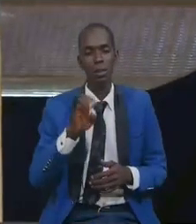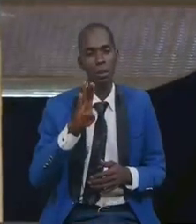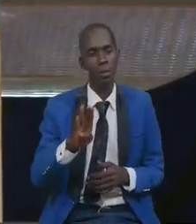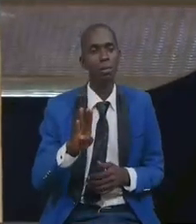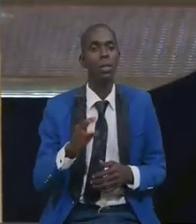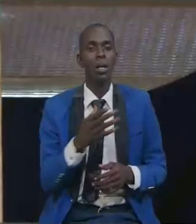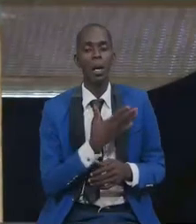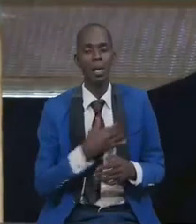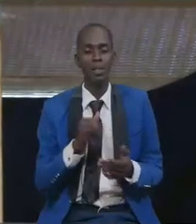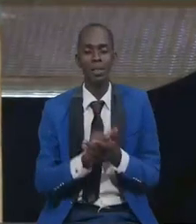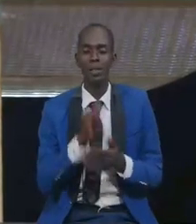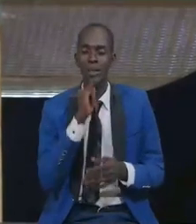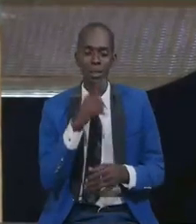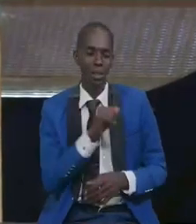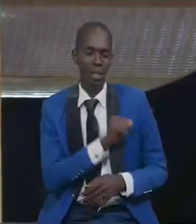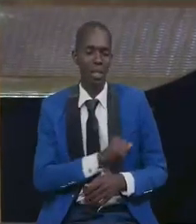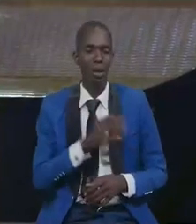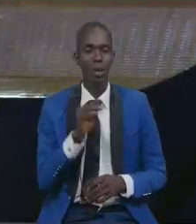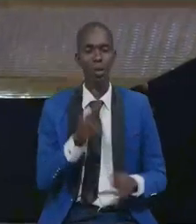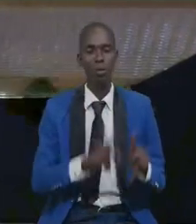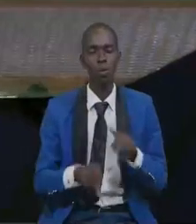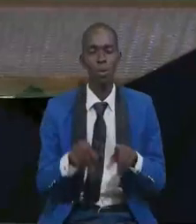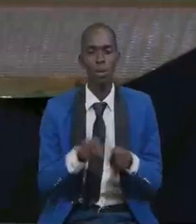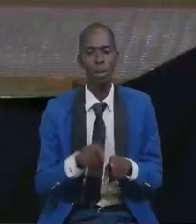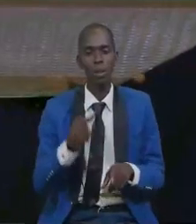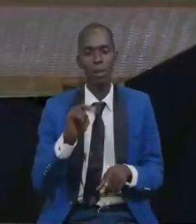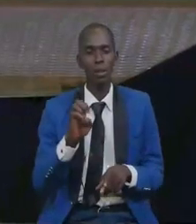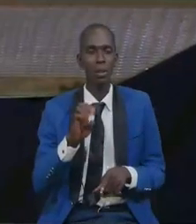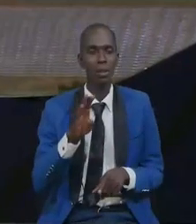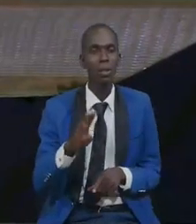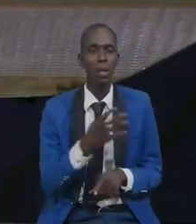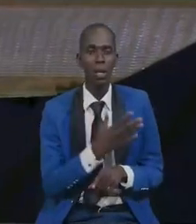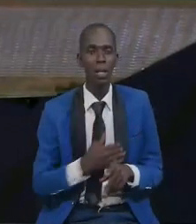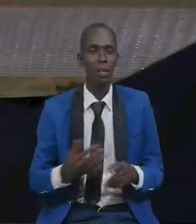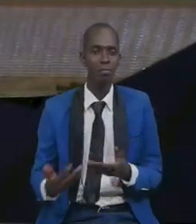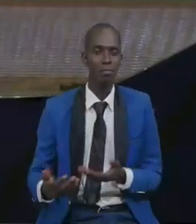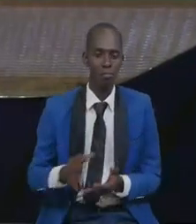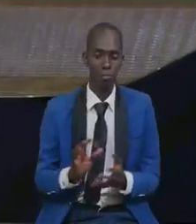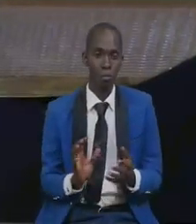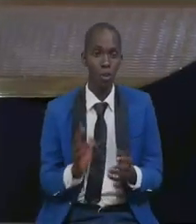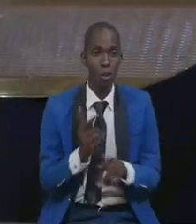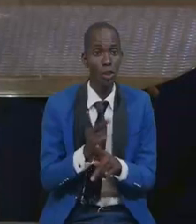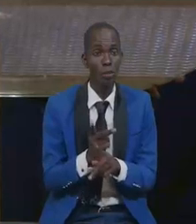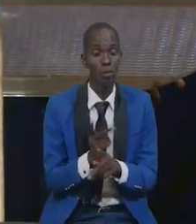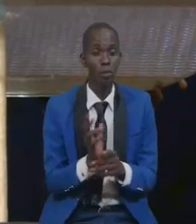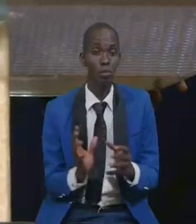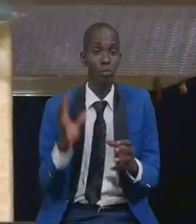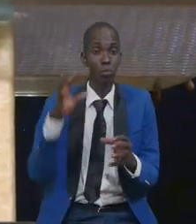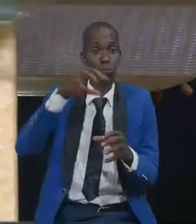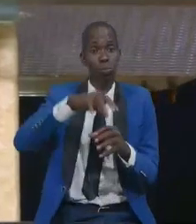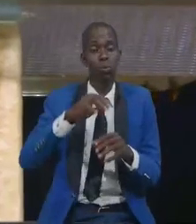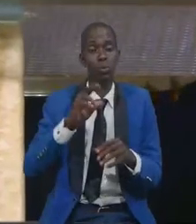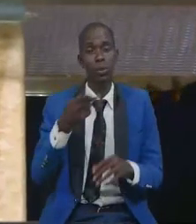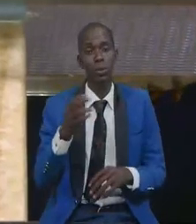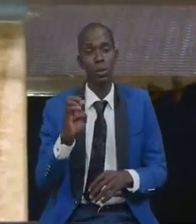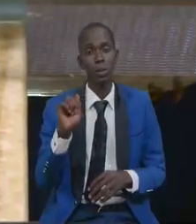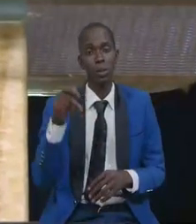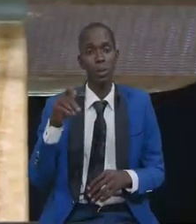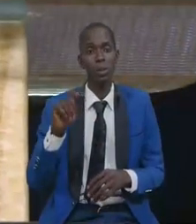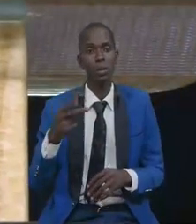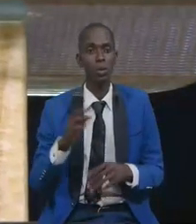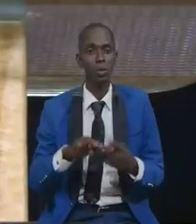comme l'attitude, comme les gens de Christ se ressemblent à Nebuchadnezzar. Il rassemble à lui toutes les nations. Il assemble auprès de lui